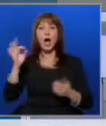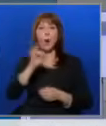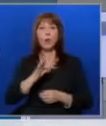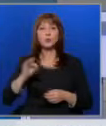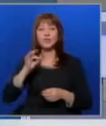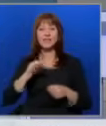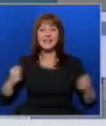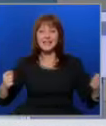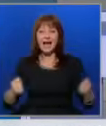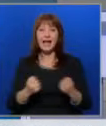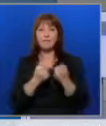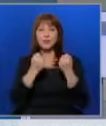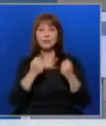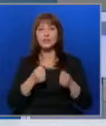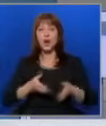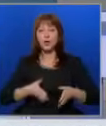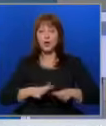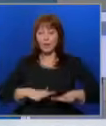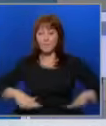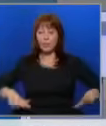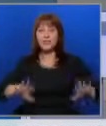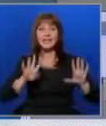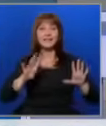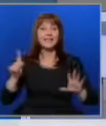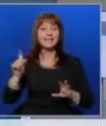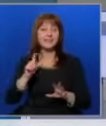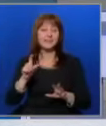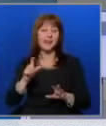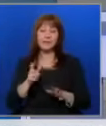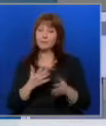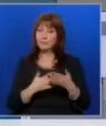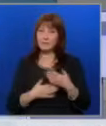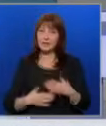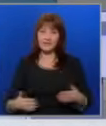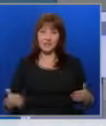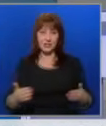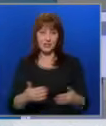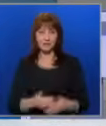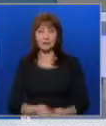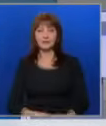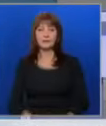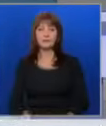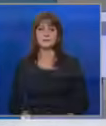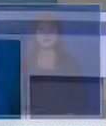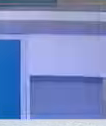революция от площад 9 септември в София. Така се разделяме. Приятна вечер. Довиждане.